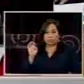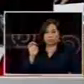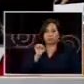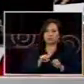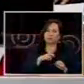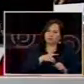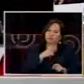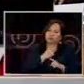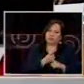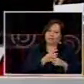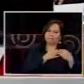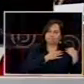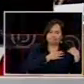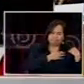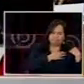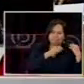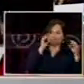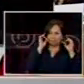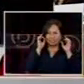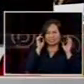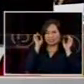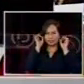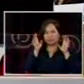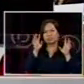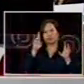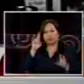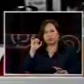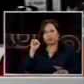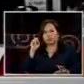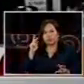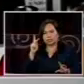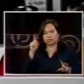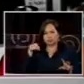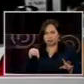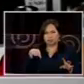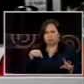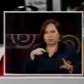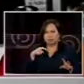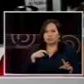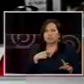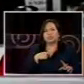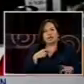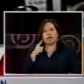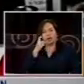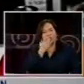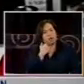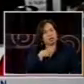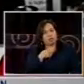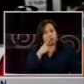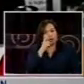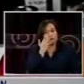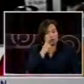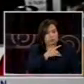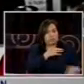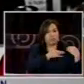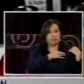mabigat itong proseso na to. Very critical. Opo. Kaya ho ko sinabi, kaya ko tinanong kung nabibigatan din kayo. Dahil okay